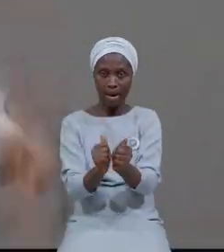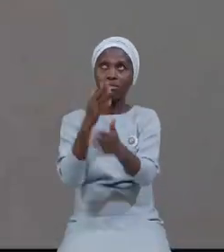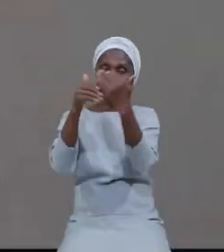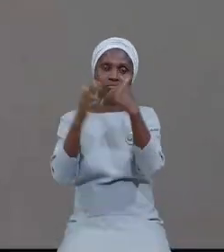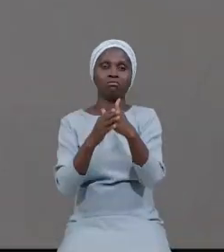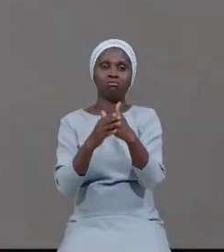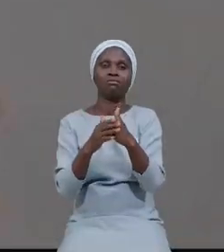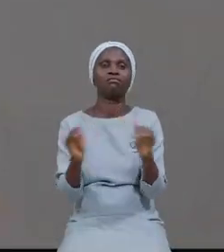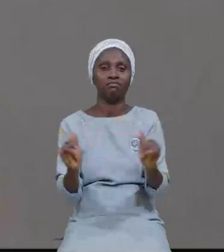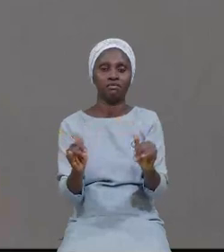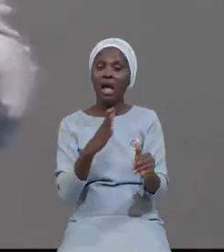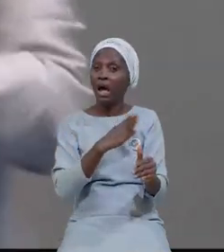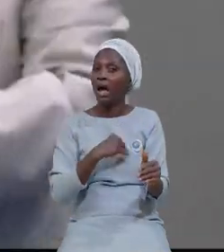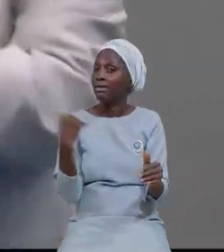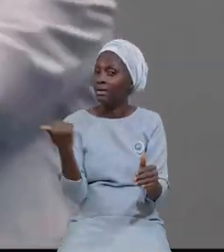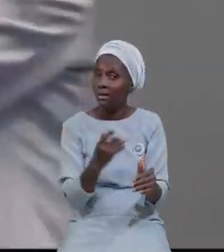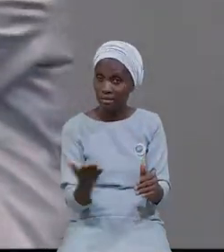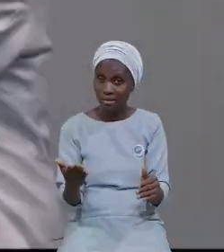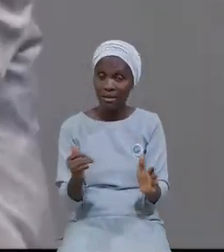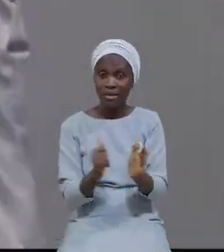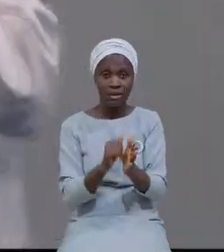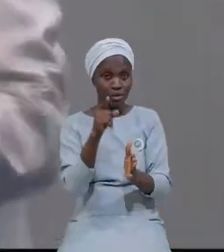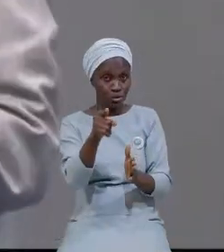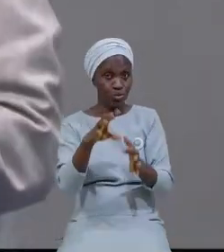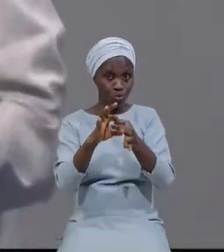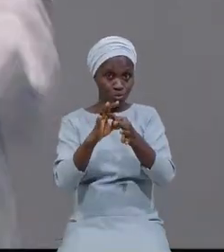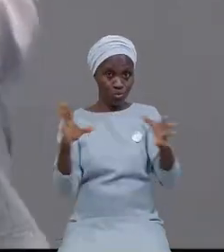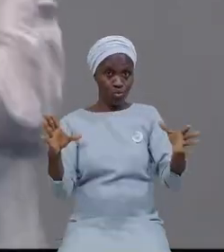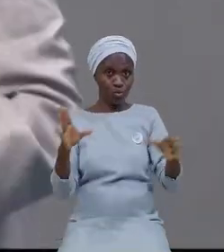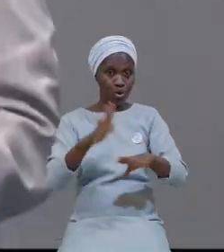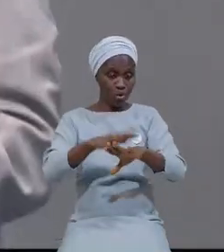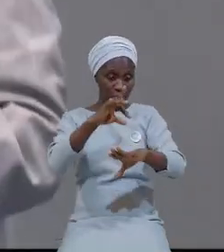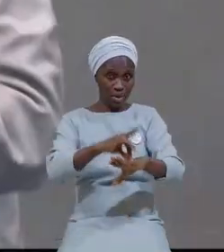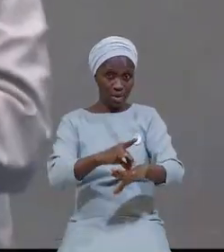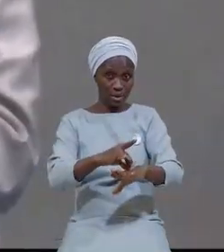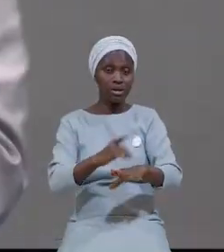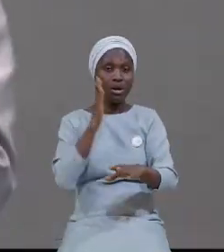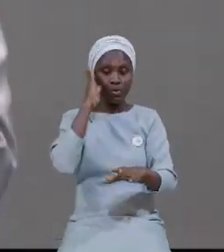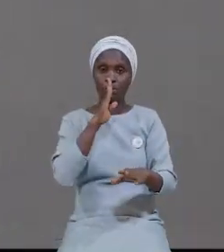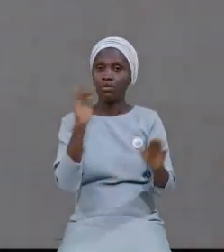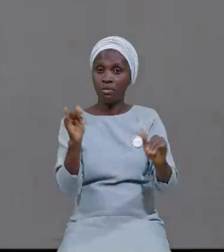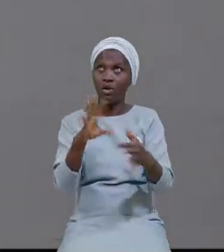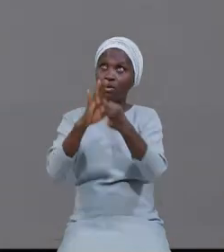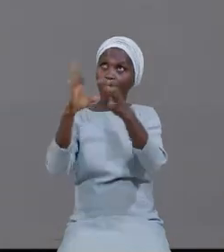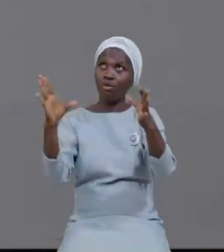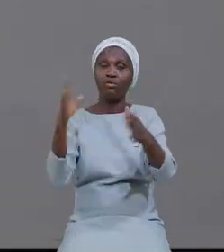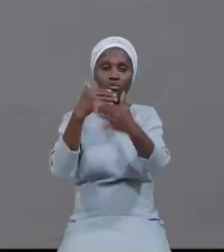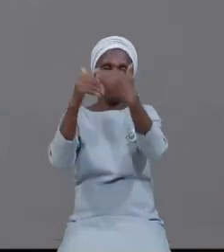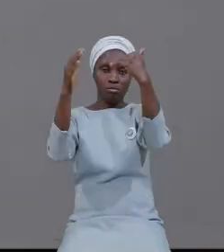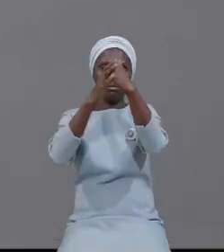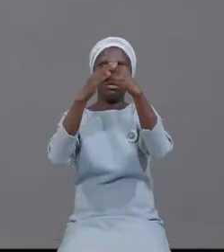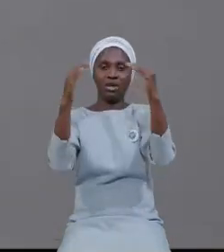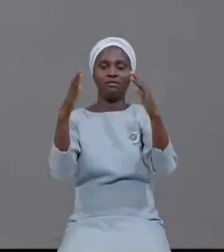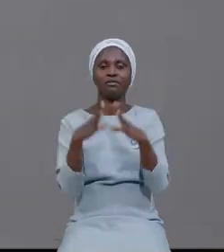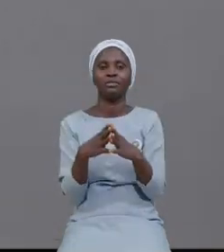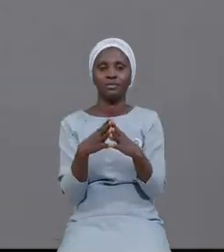dans le ciel et tout ce que vous déliéz sur la terre sera délié